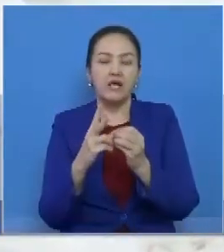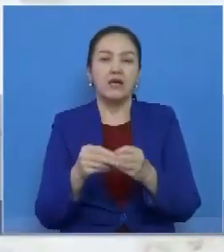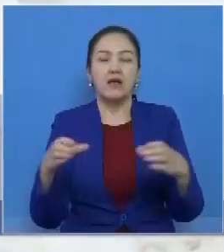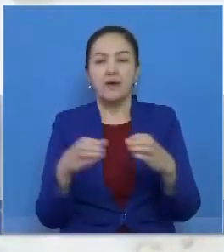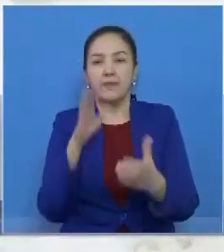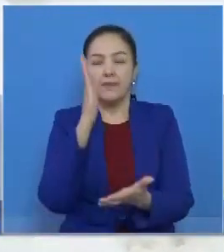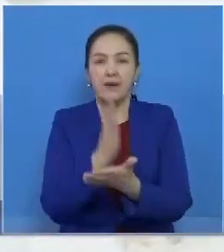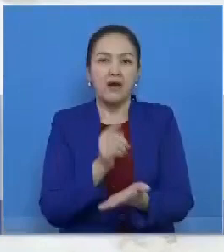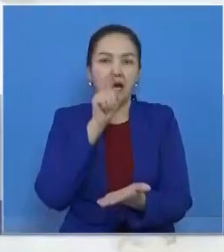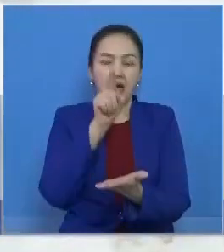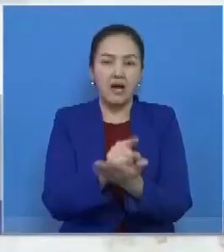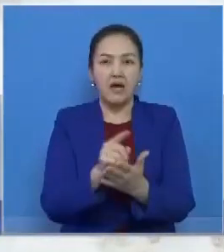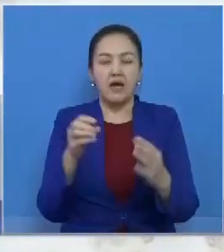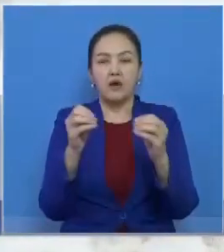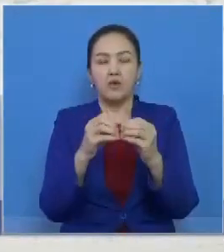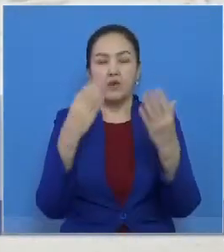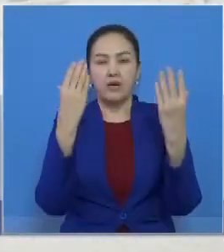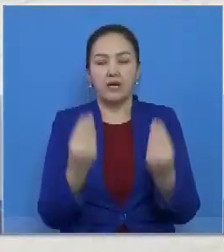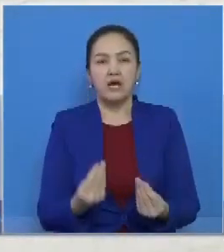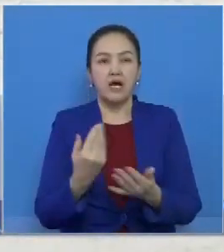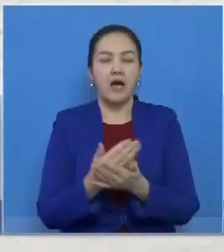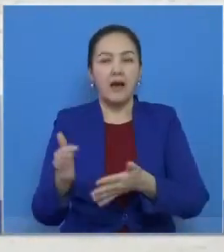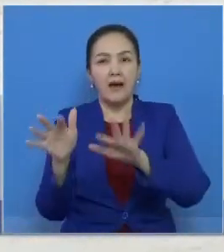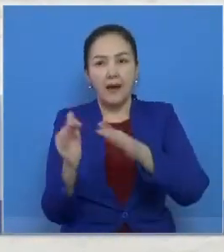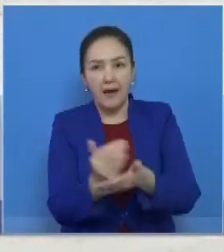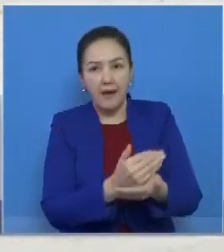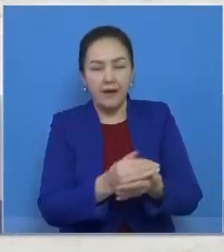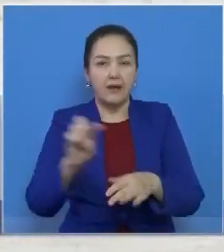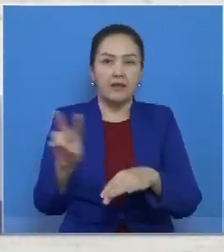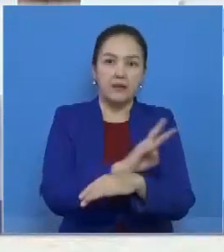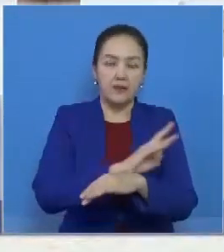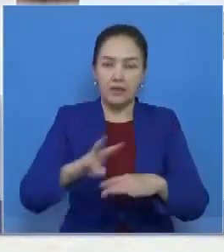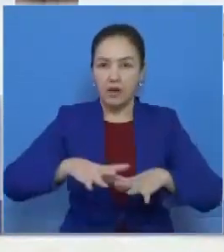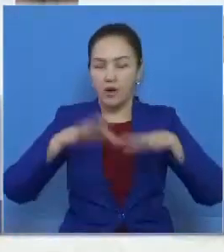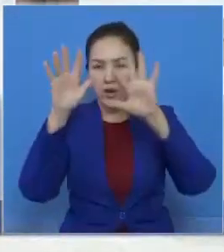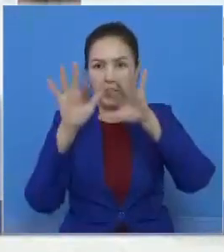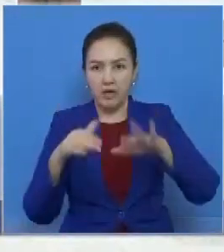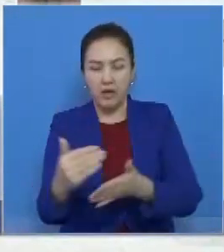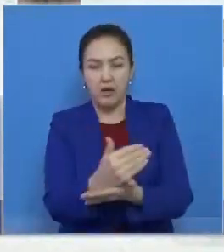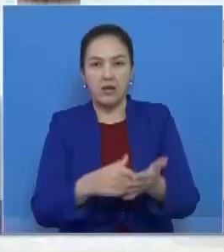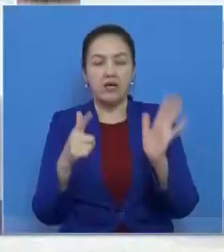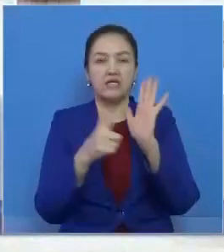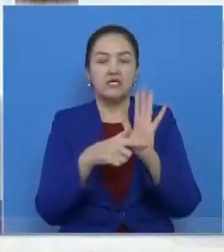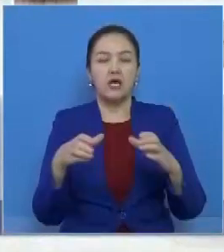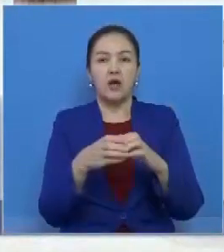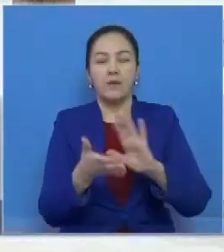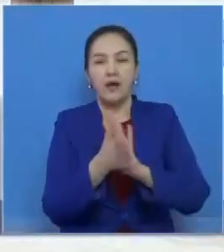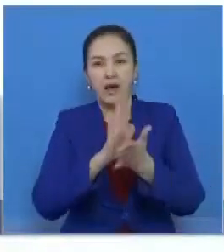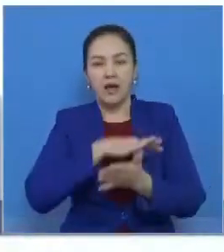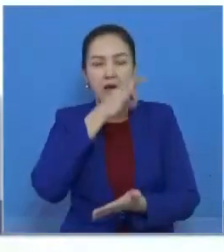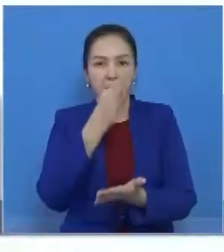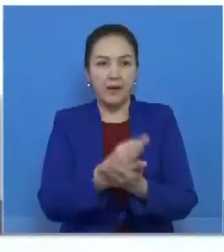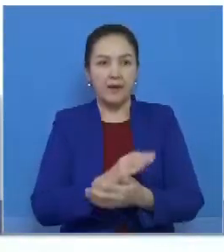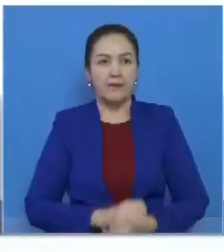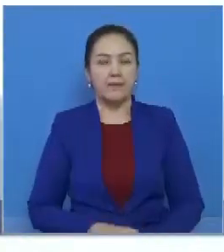бар. Оның 10-ы күндіз жол жиектерін ағылпадан арылтады. Ал түнгі мезгілде үлкен қарды аршуға 7 мердігер мекеме жауапты.